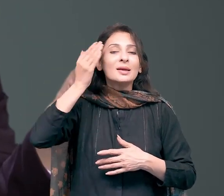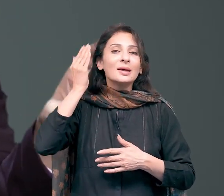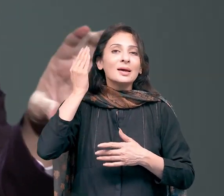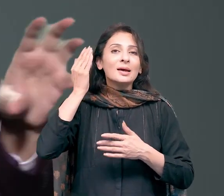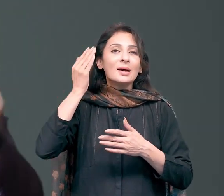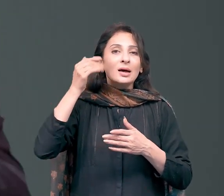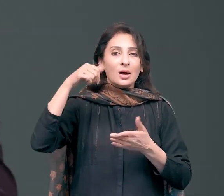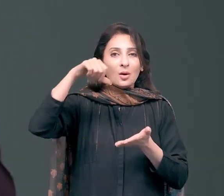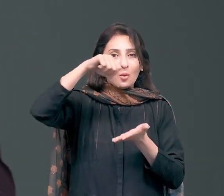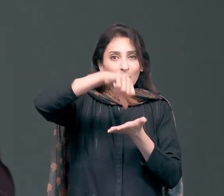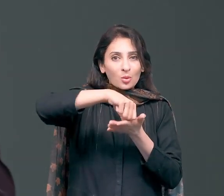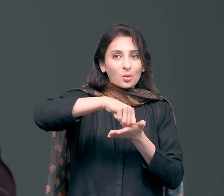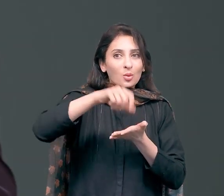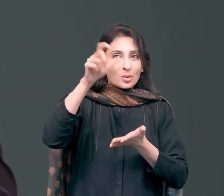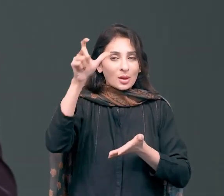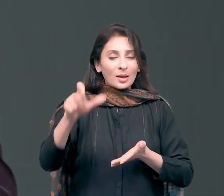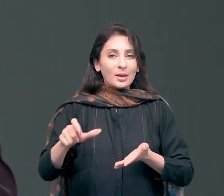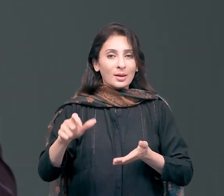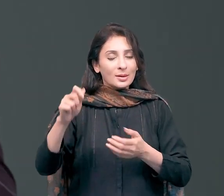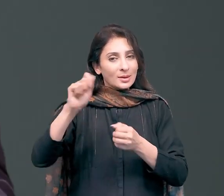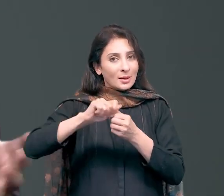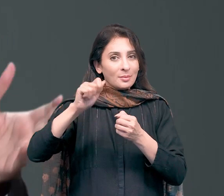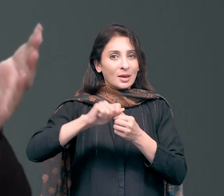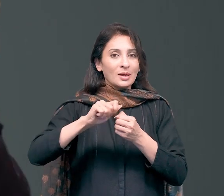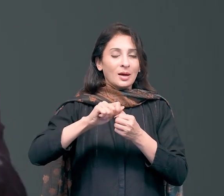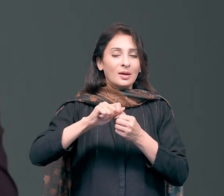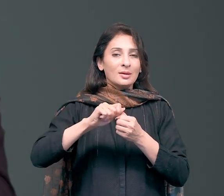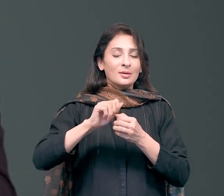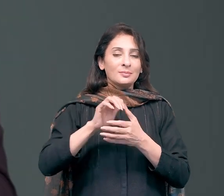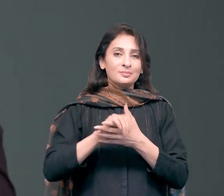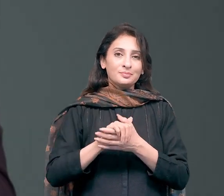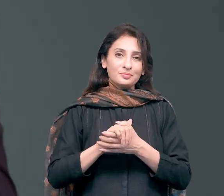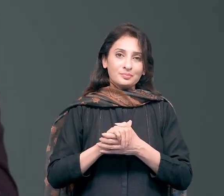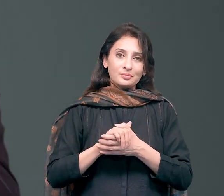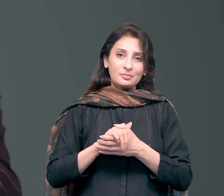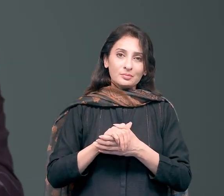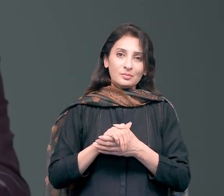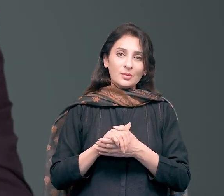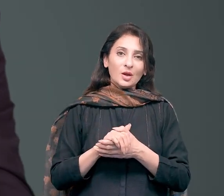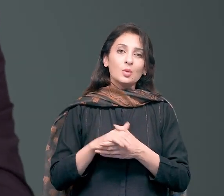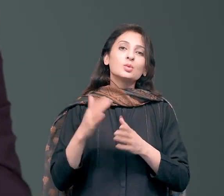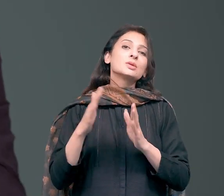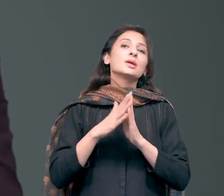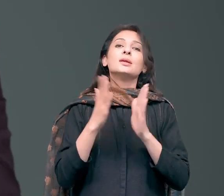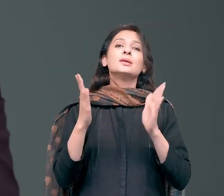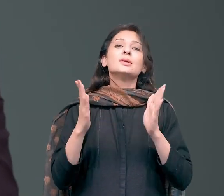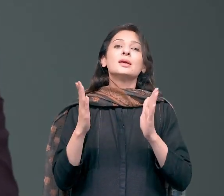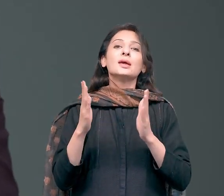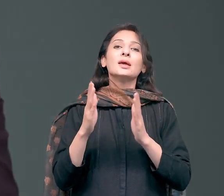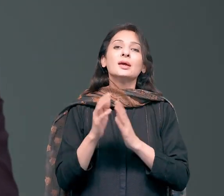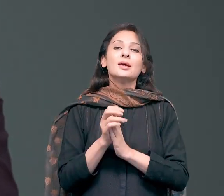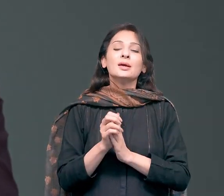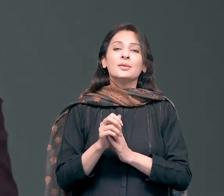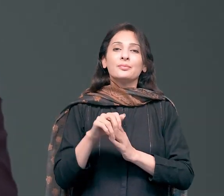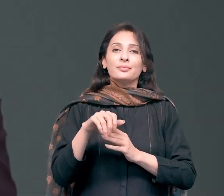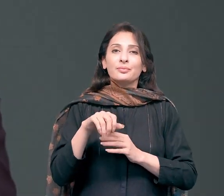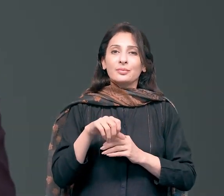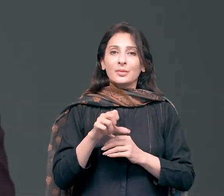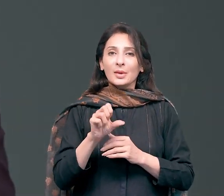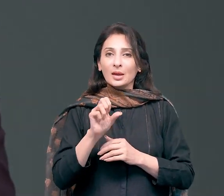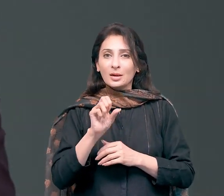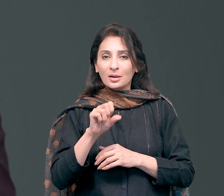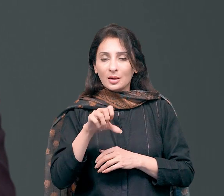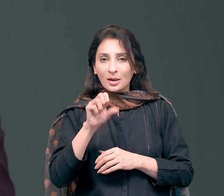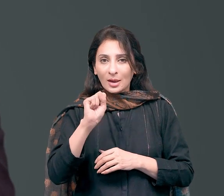آئیڈیا بیسیکلی کرپس کا تھا، پھر لارڈ ویول کا تھا۔ بہرحال اس کے لیے انہوں نے شملہ